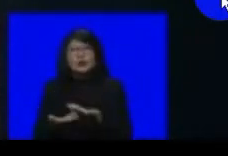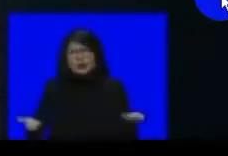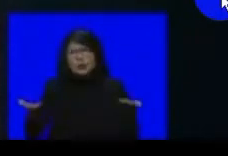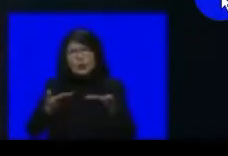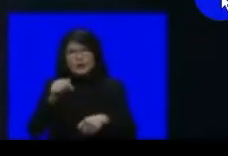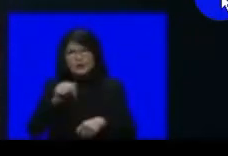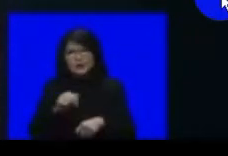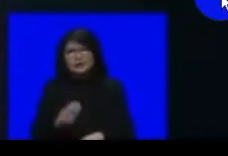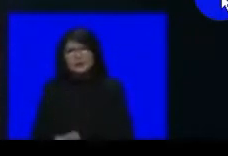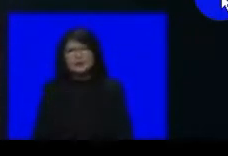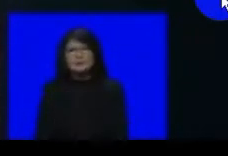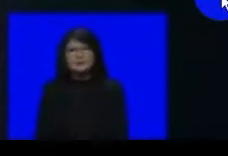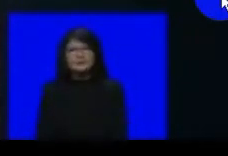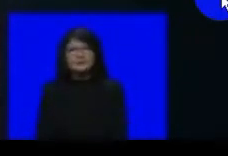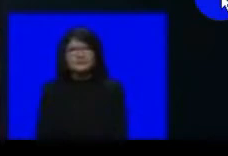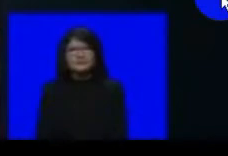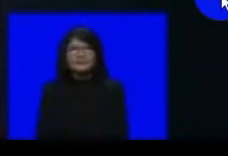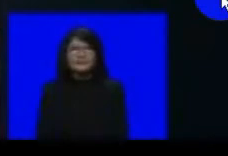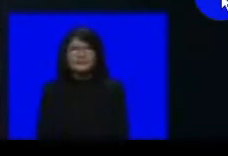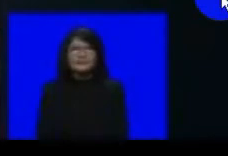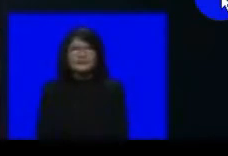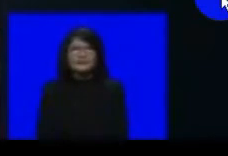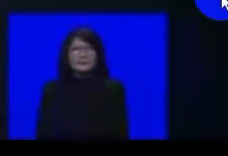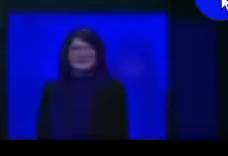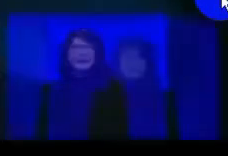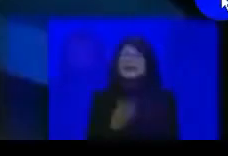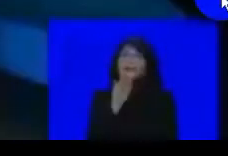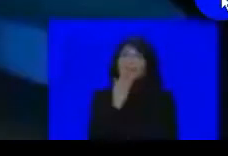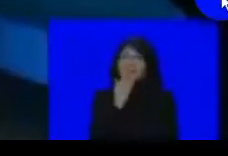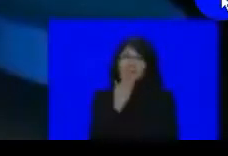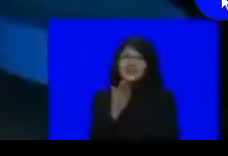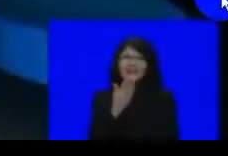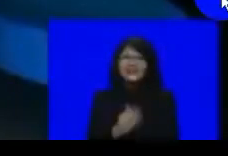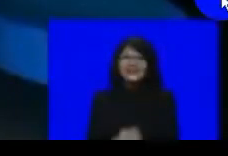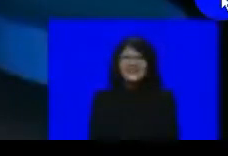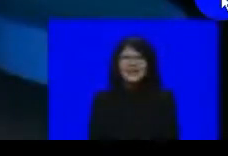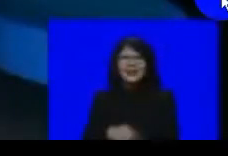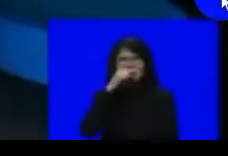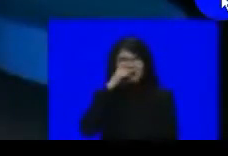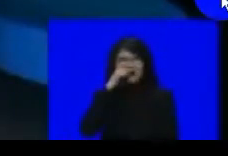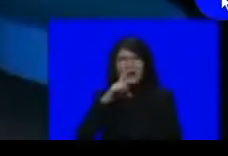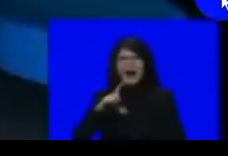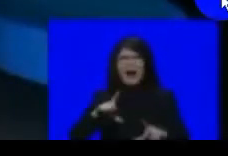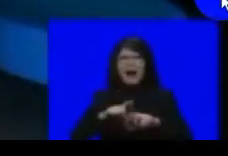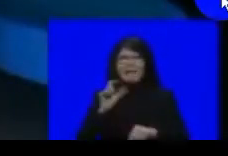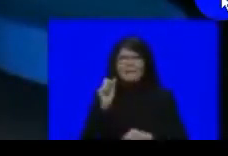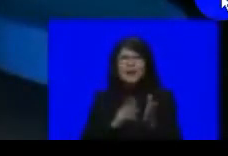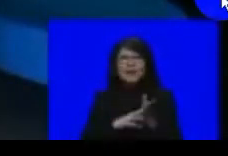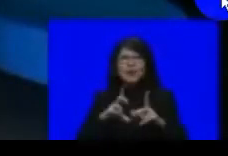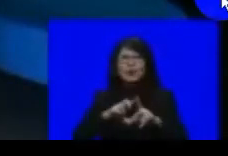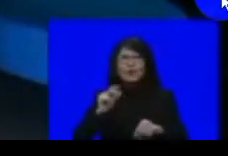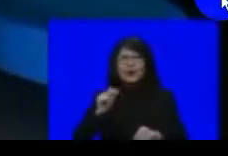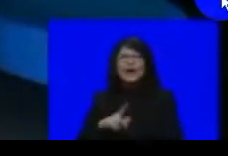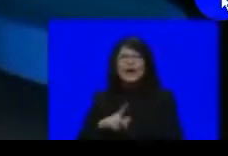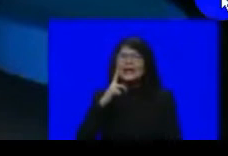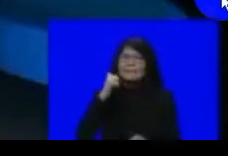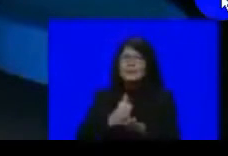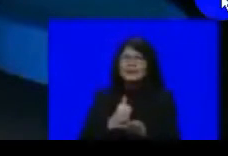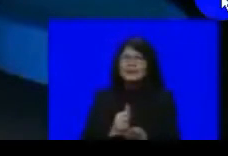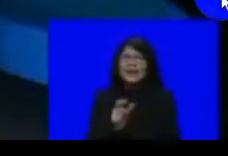terbatas dengan tiba kita. Saya kira gitu Mbak Yohana, terima kasih. Terima kasih Bapak Ahmad Umar. Satu kata kunci yang tadi